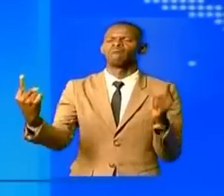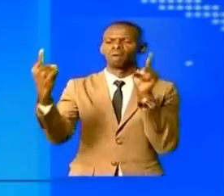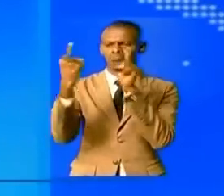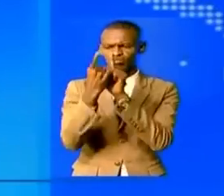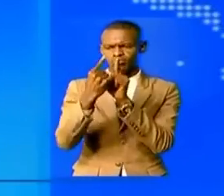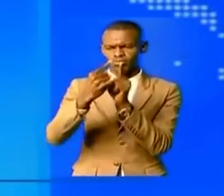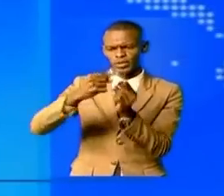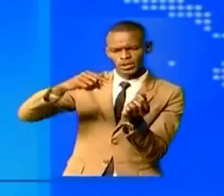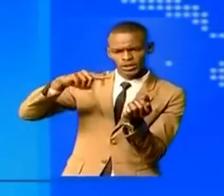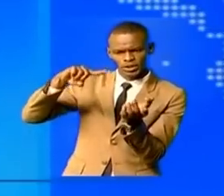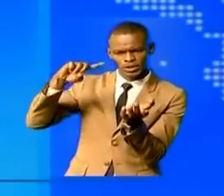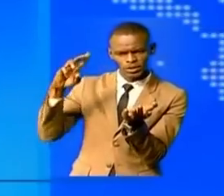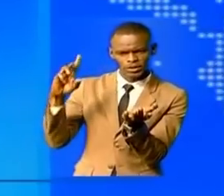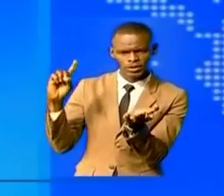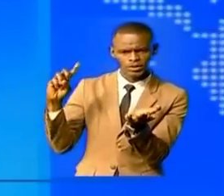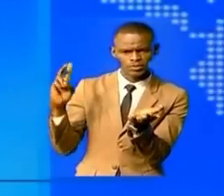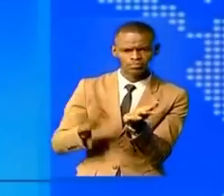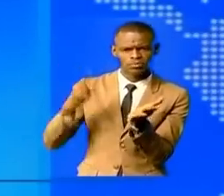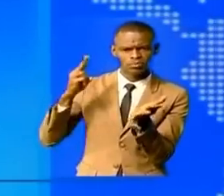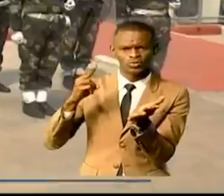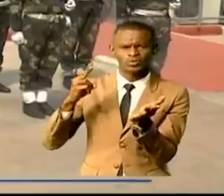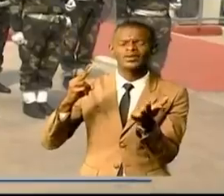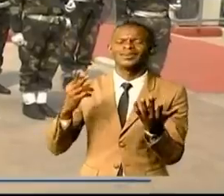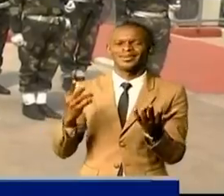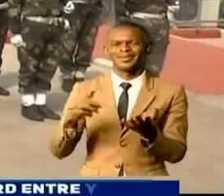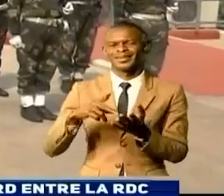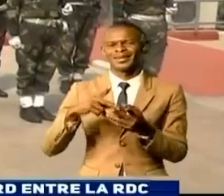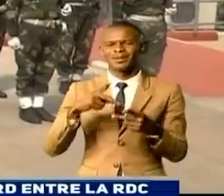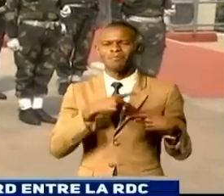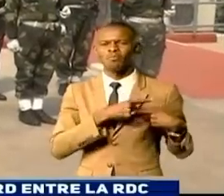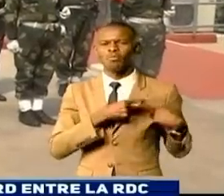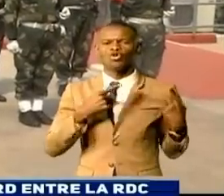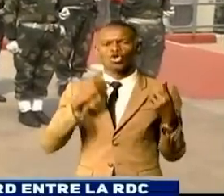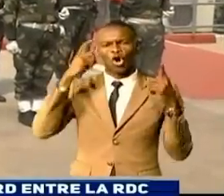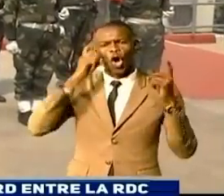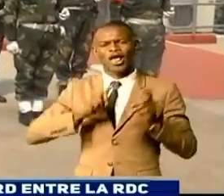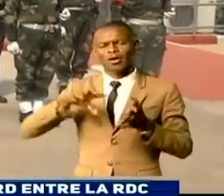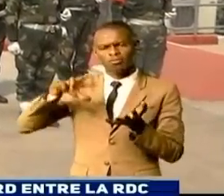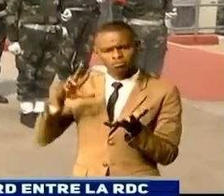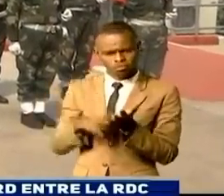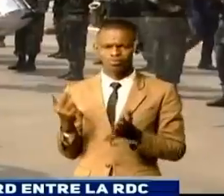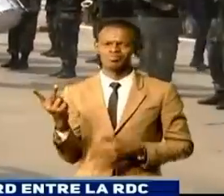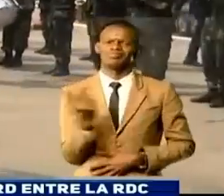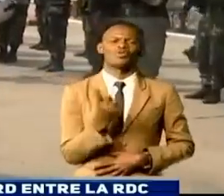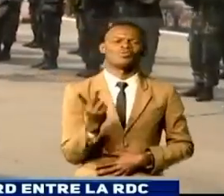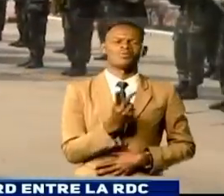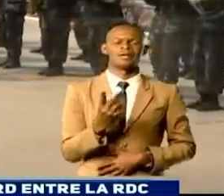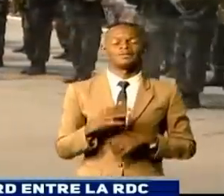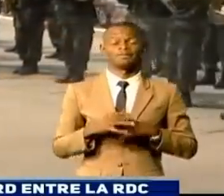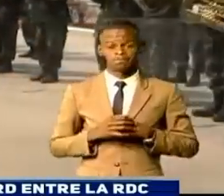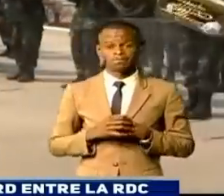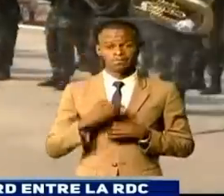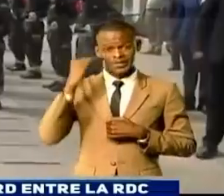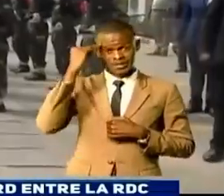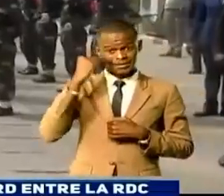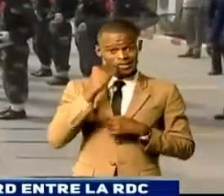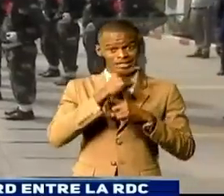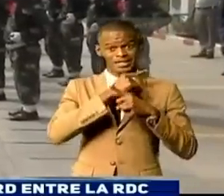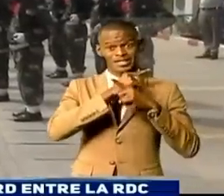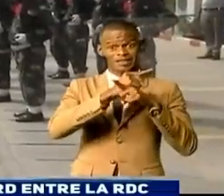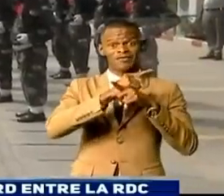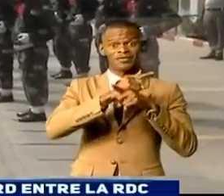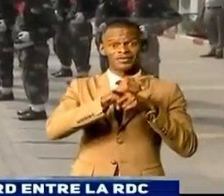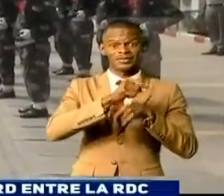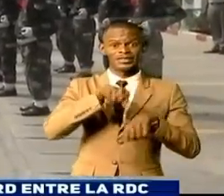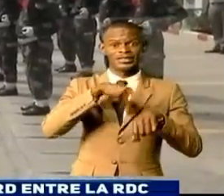stratégiques de défense, CHESD. Jojo Ntibou. Le ministre de la Défense nationale et des anciens combattants Gilbert Kabanda Kourenga et